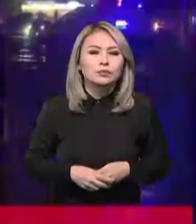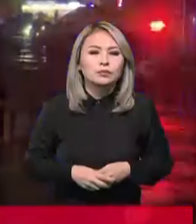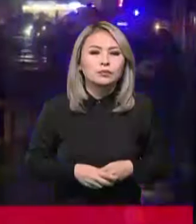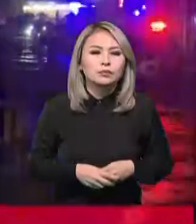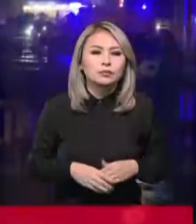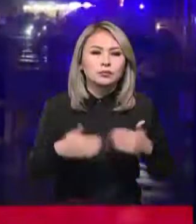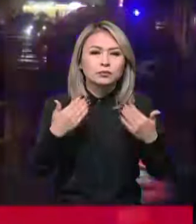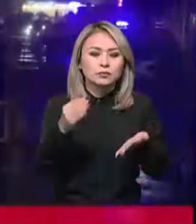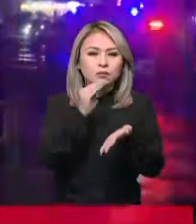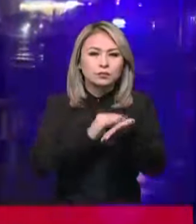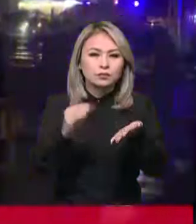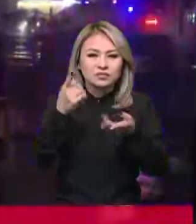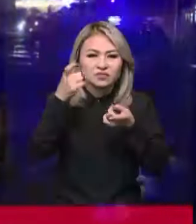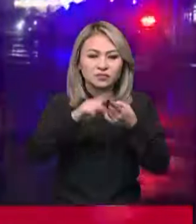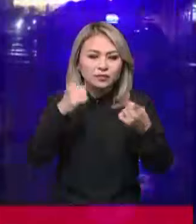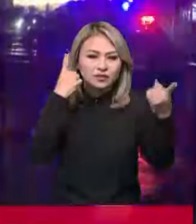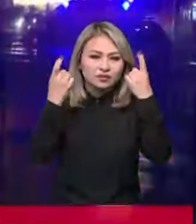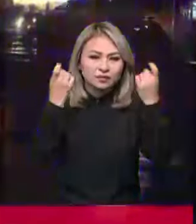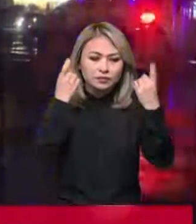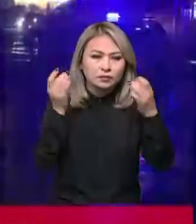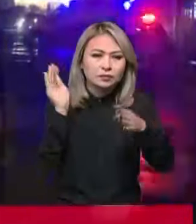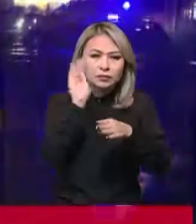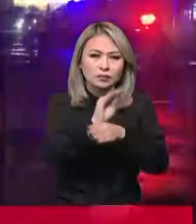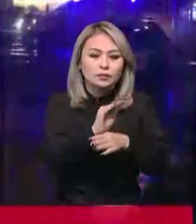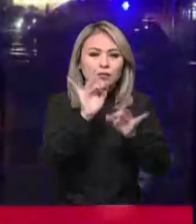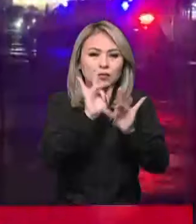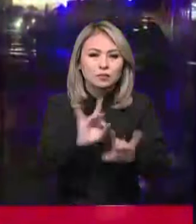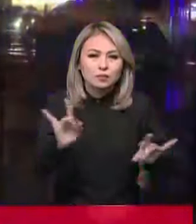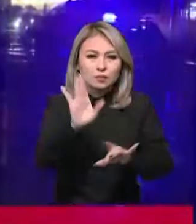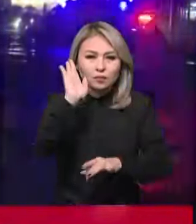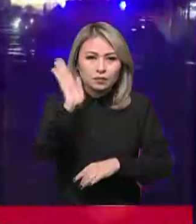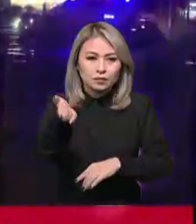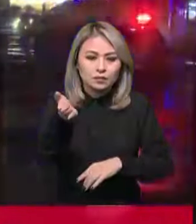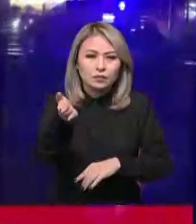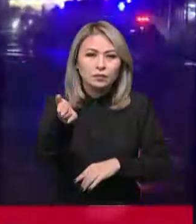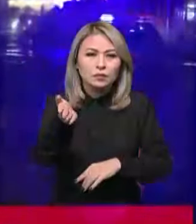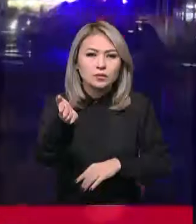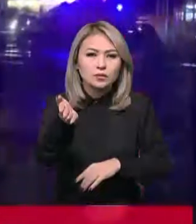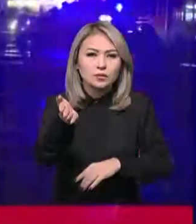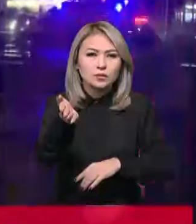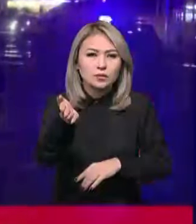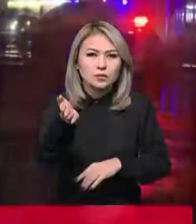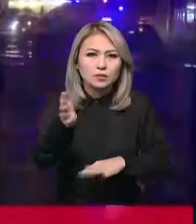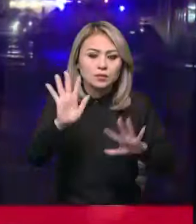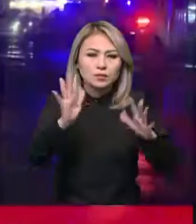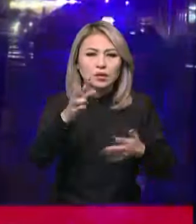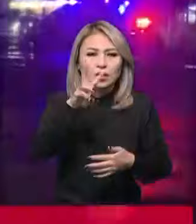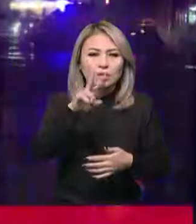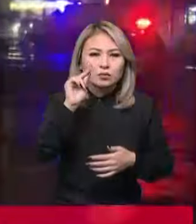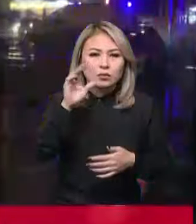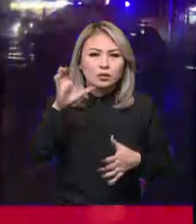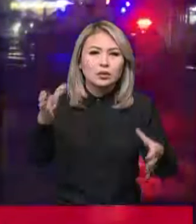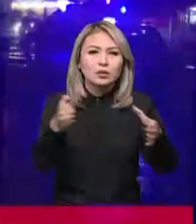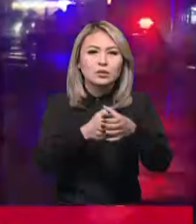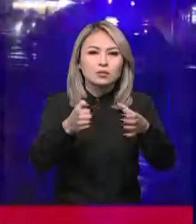осы жағдай бойынша мәліметті әлі де сіздерге айтатын боламыз. Енді төтенше жағдай департамент